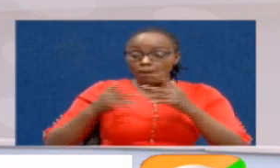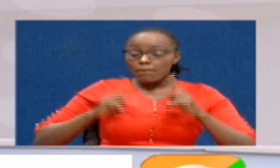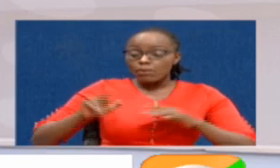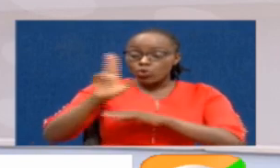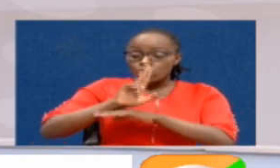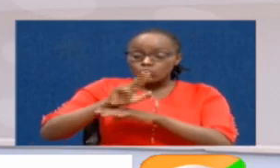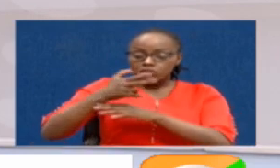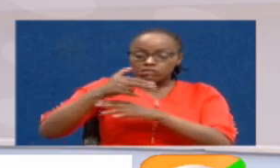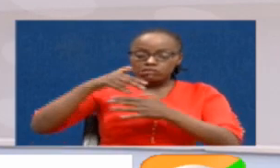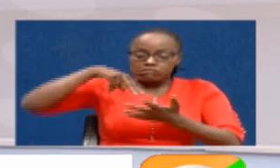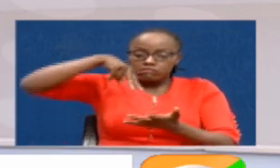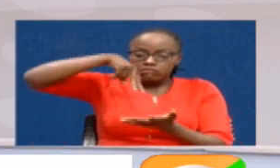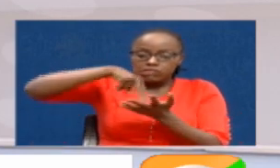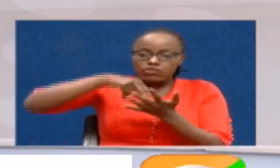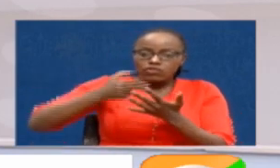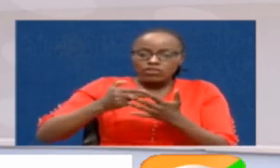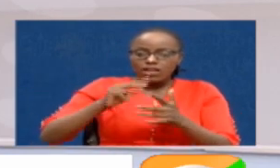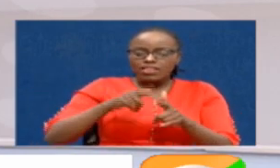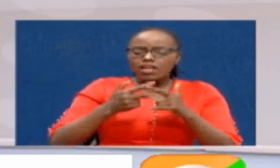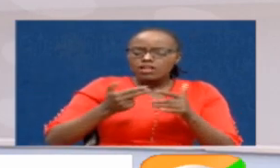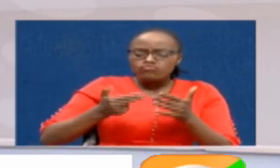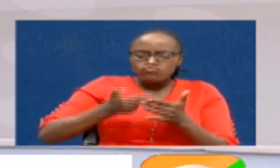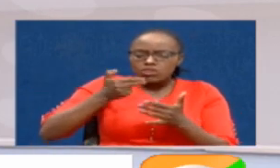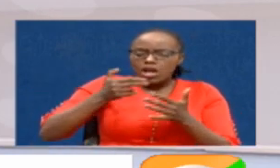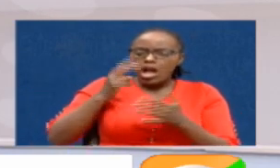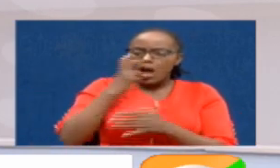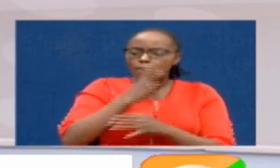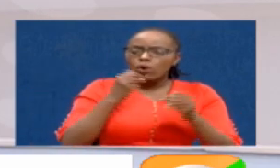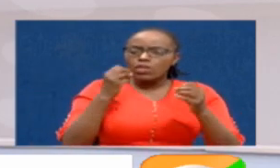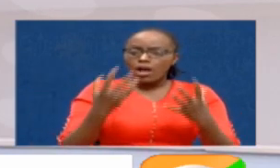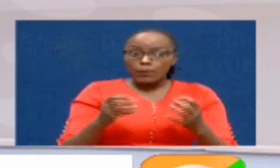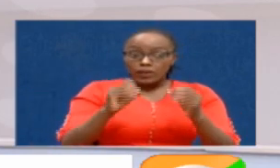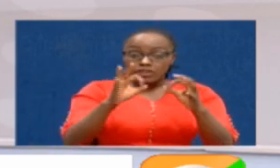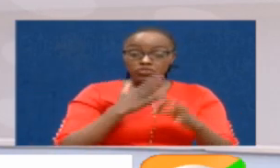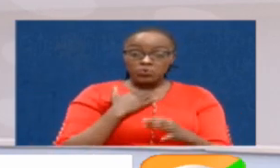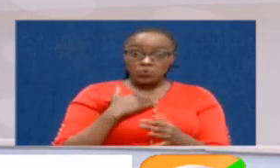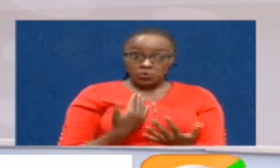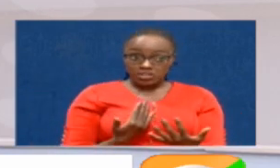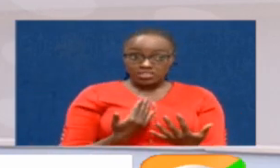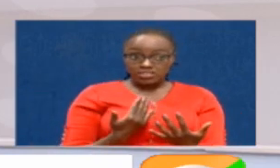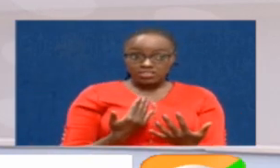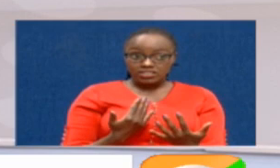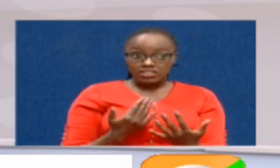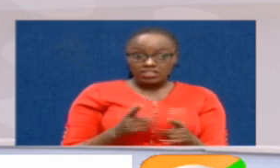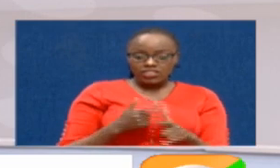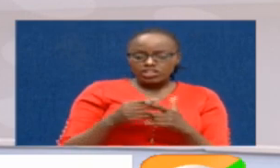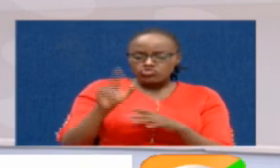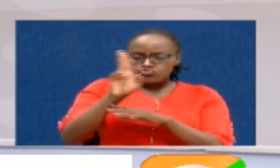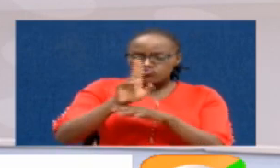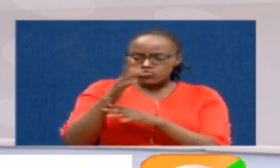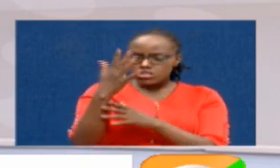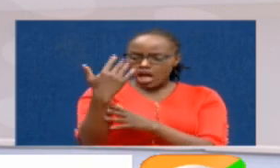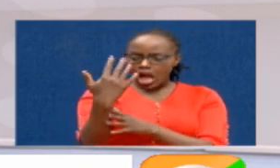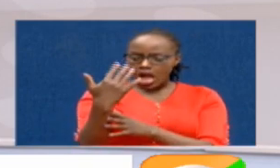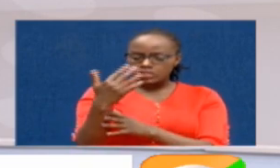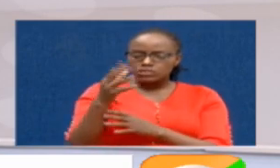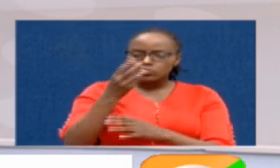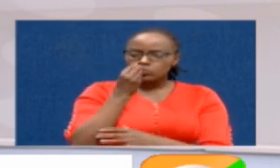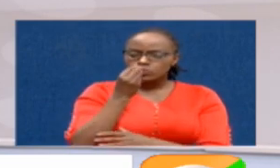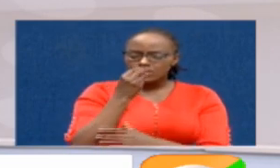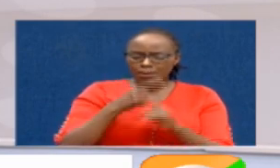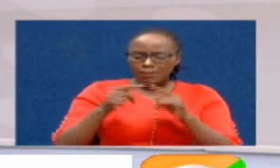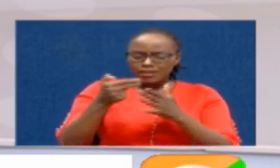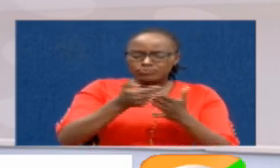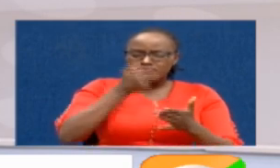vijiko na uma, vinaingia kwenye midomo mingapi? Ukitaka labuda ule kwa mkono. Kamwambia vijiko